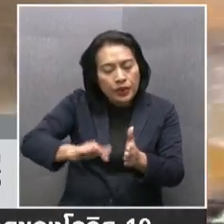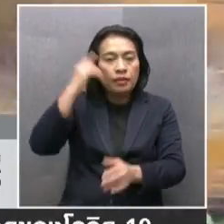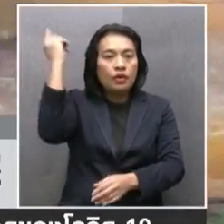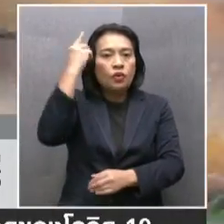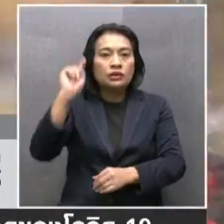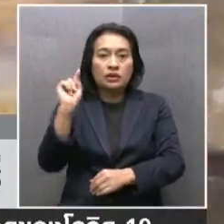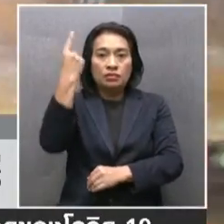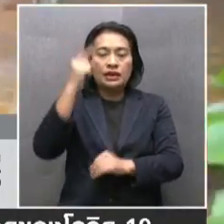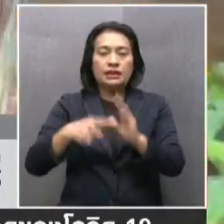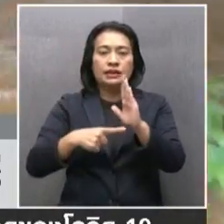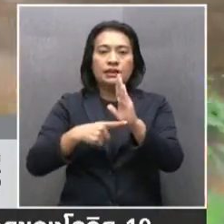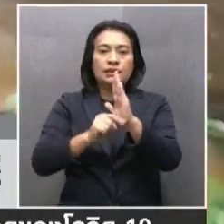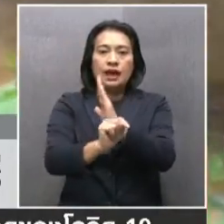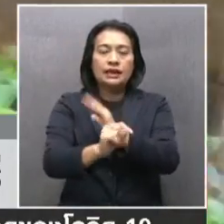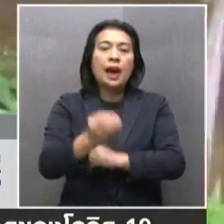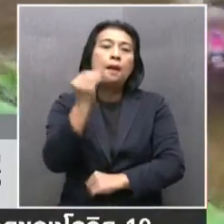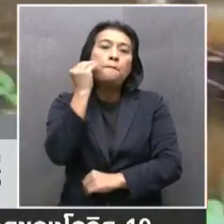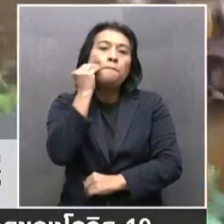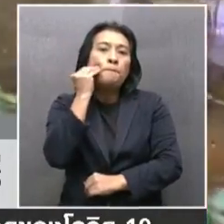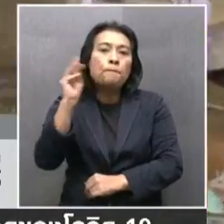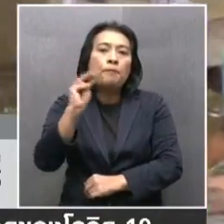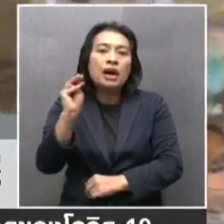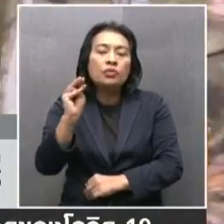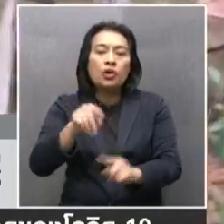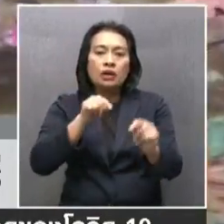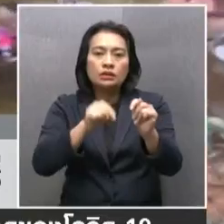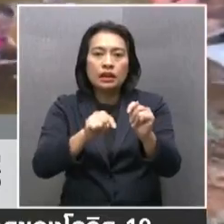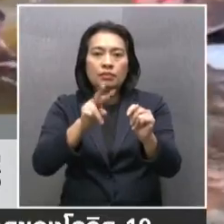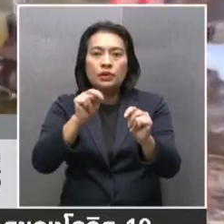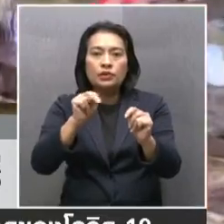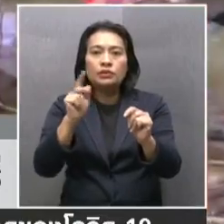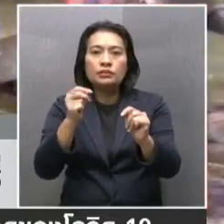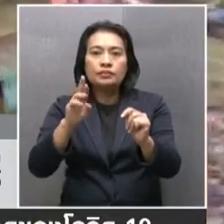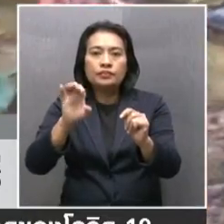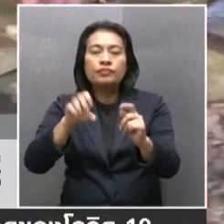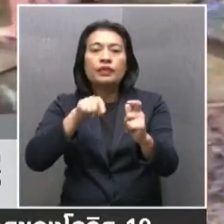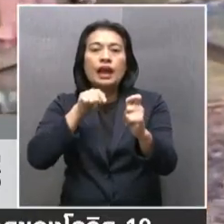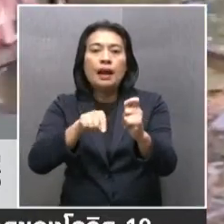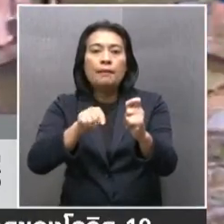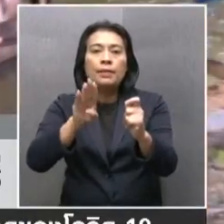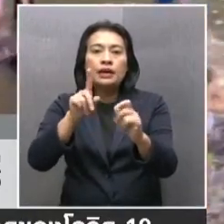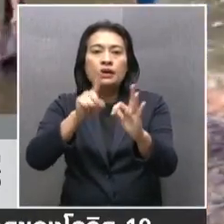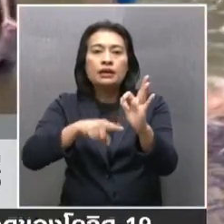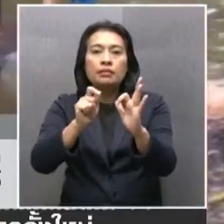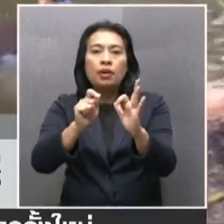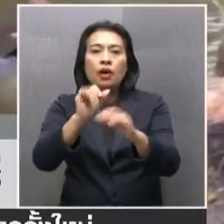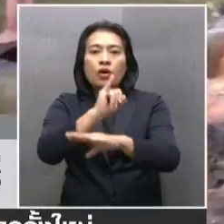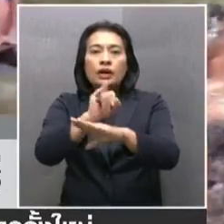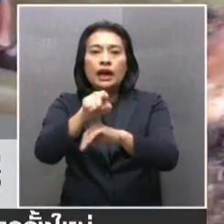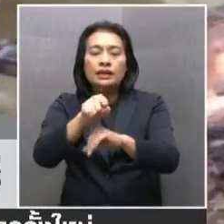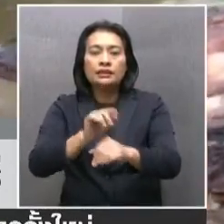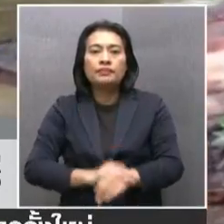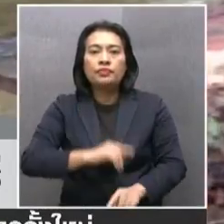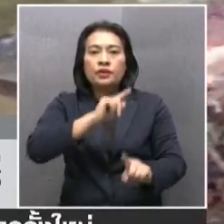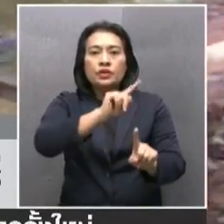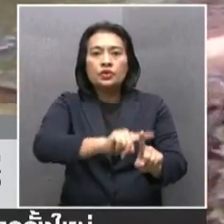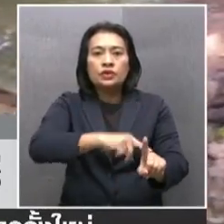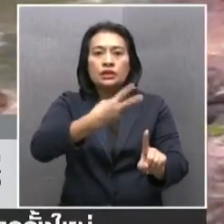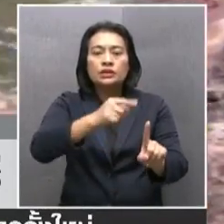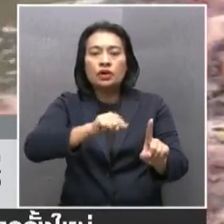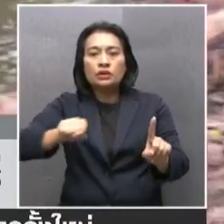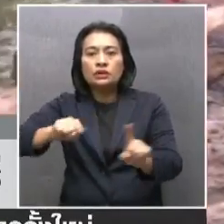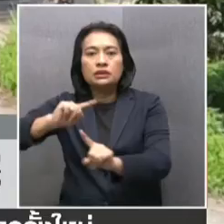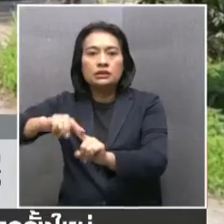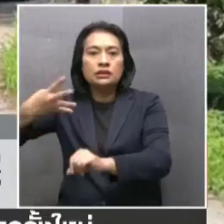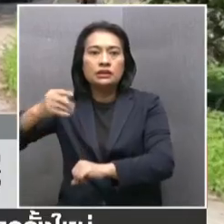งใหม่ในพื้นที่บ้านม่วงตำบลนนทรีอำเภอบ่อไร่บริเวณนี้ช่วงเดือนกุมภาพันธ์ถึงเมษายนเนี่ย